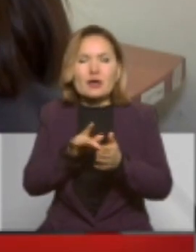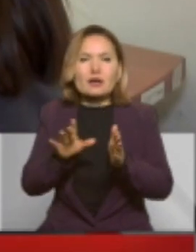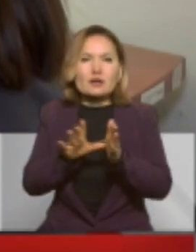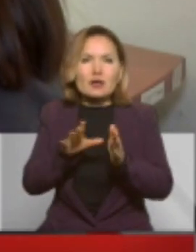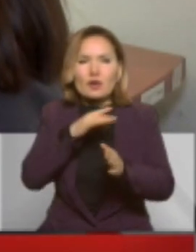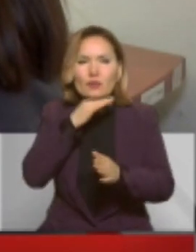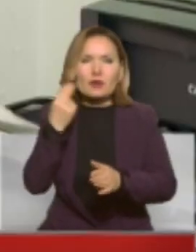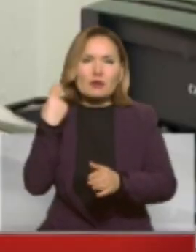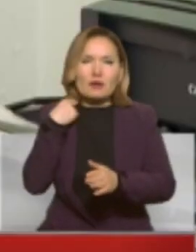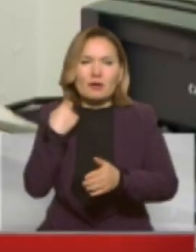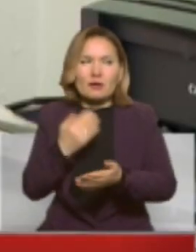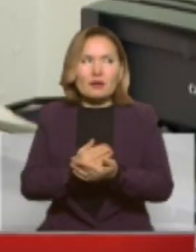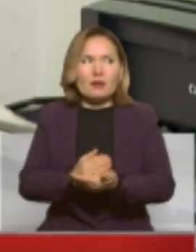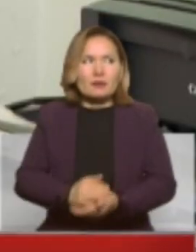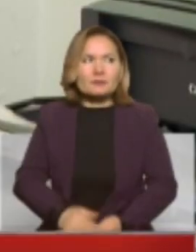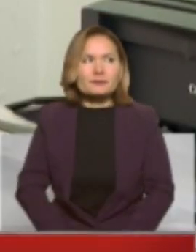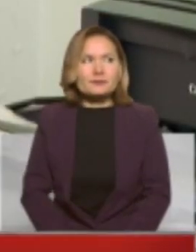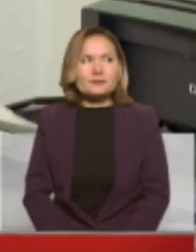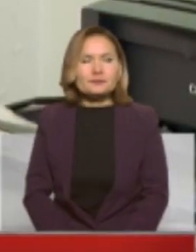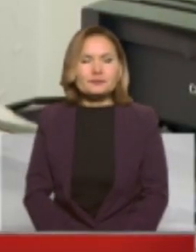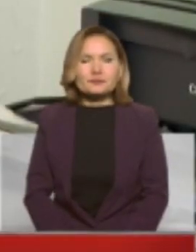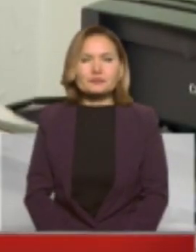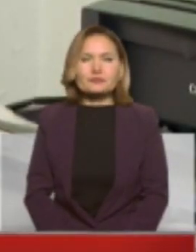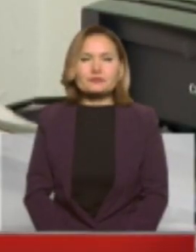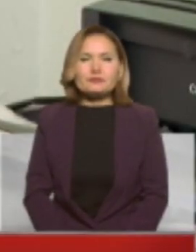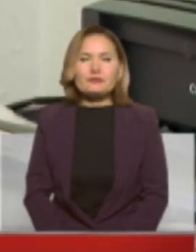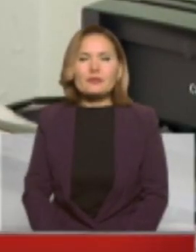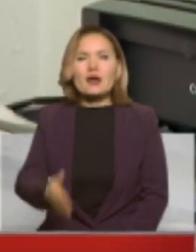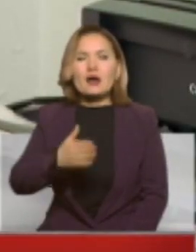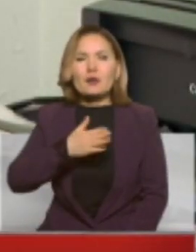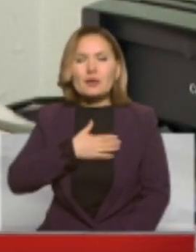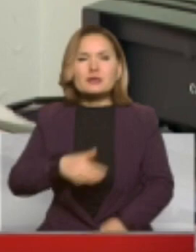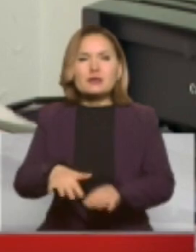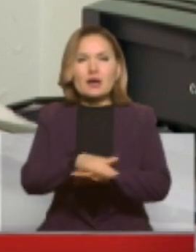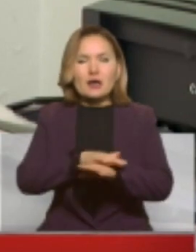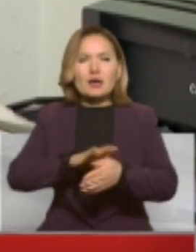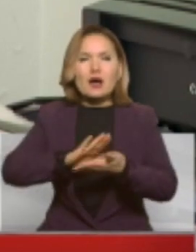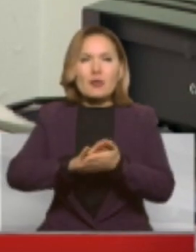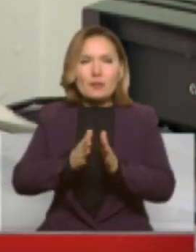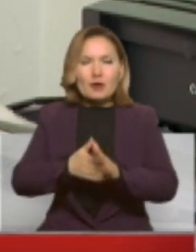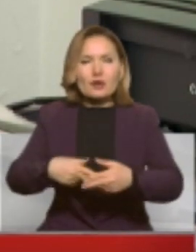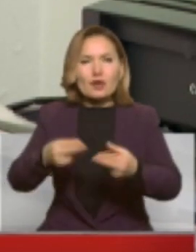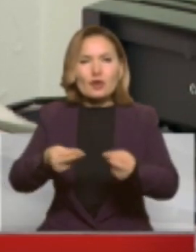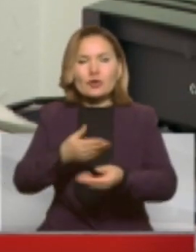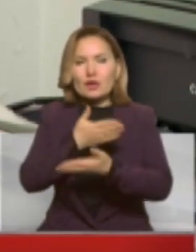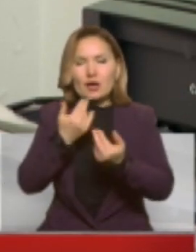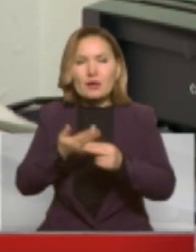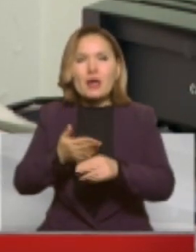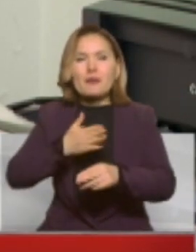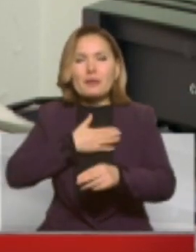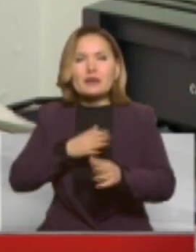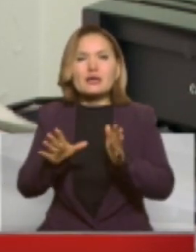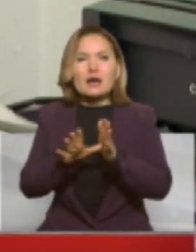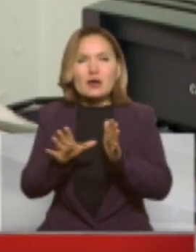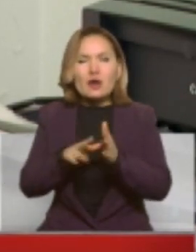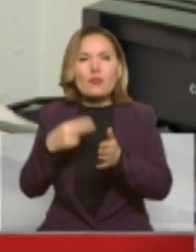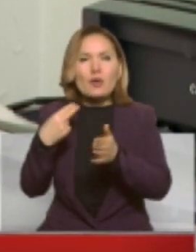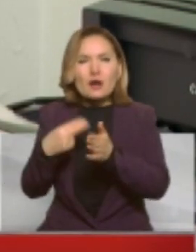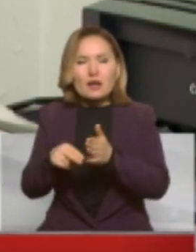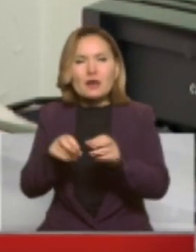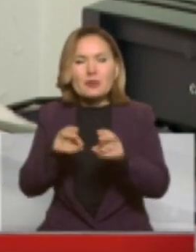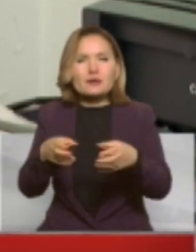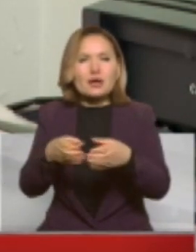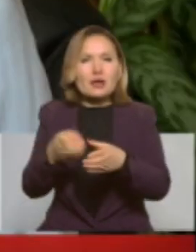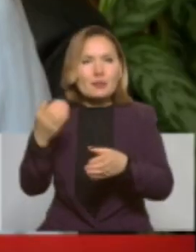шаш етектен екен. У нас договорных отношений. Біздің тұрғындармен өзара келісім шартымыз жоқ. Сол себепті бізден электр қуатын сатып алушы